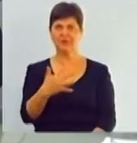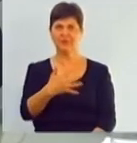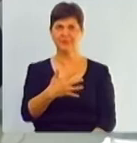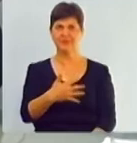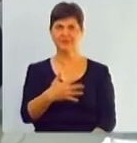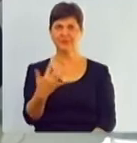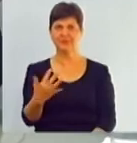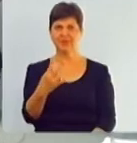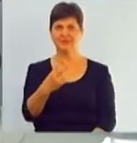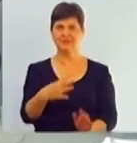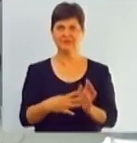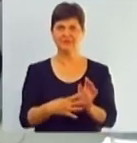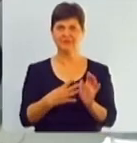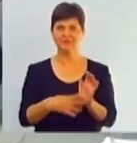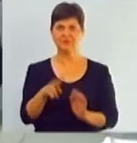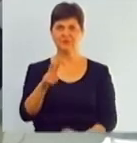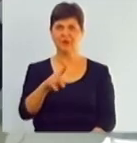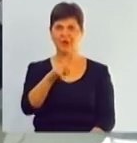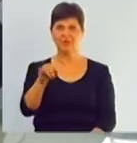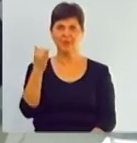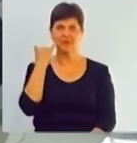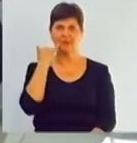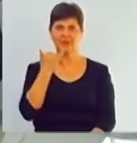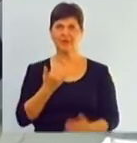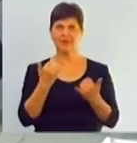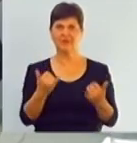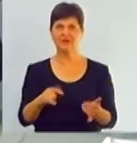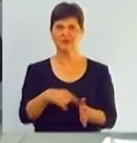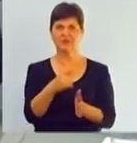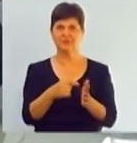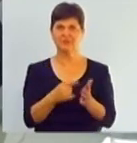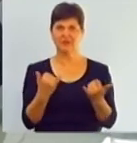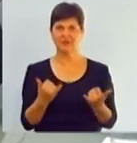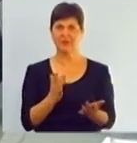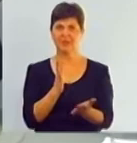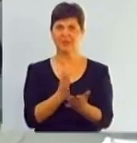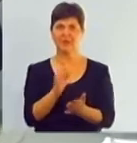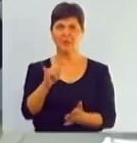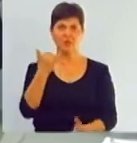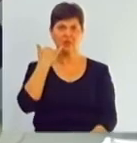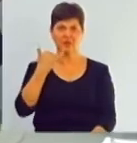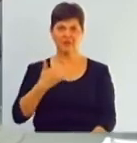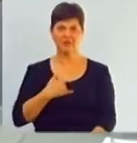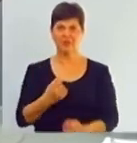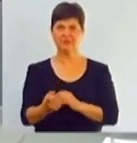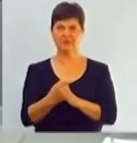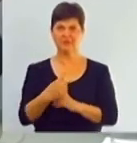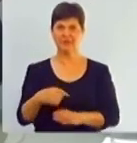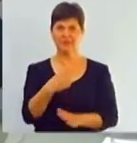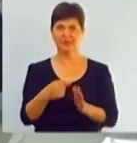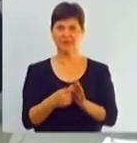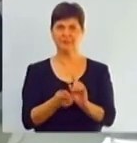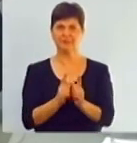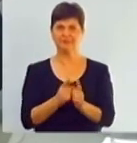55-29-92, номер телефону для ваших запитань. Шановні глядачі, нагадаю, це прямий ефір. Можете телефонувати, ставити свої питання. Сурдопереклад